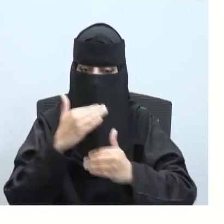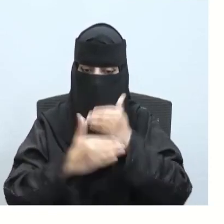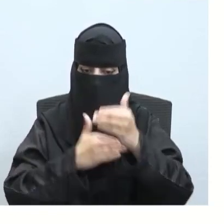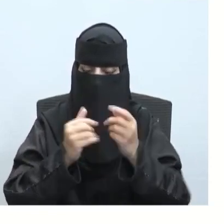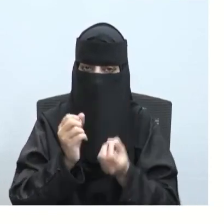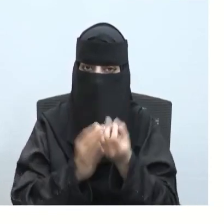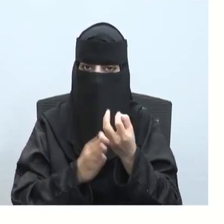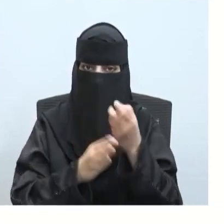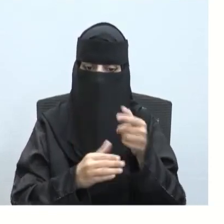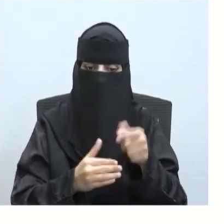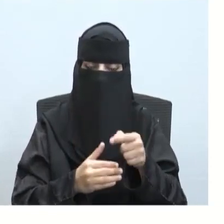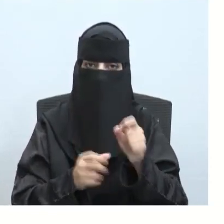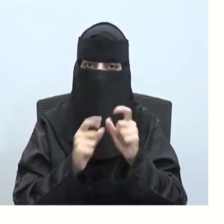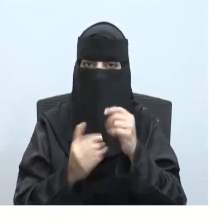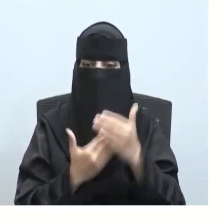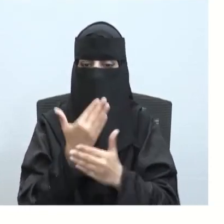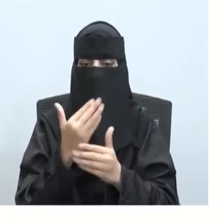تقنيات جديدة.